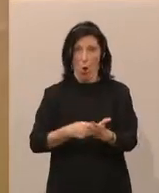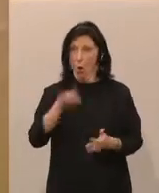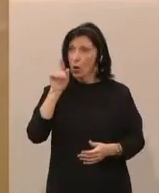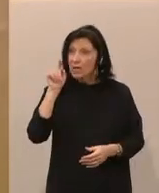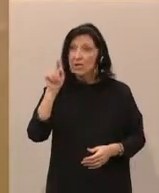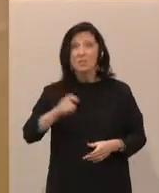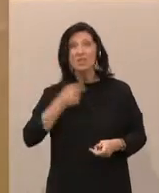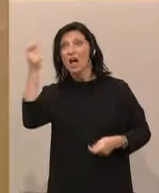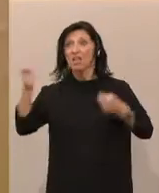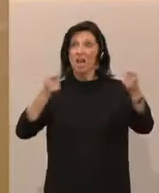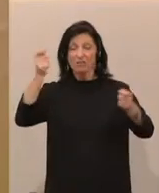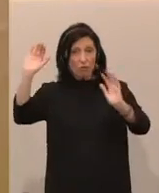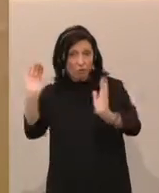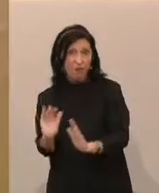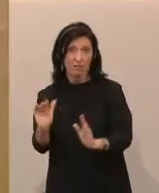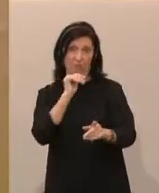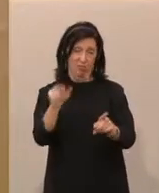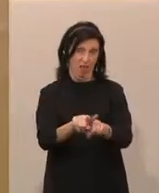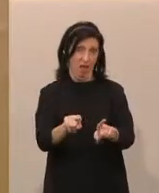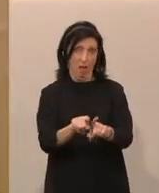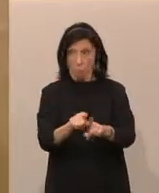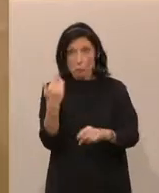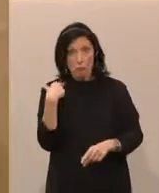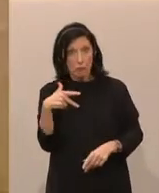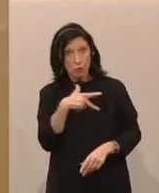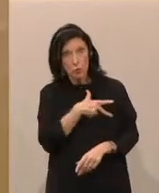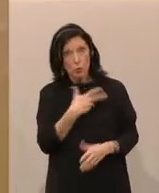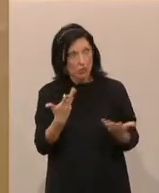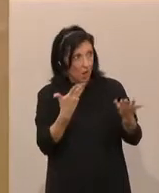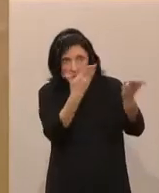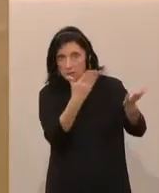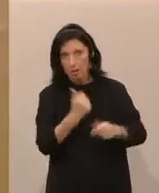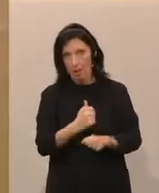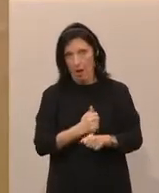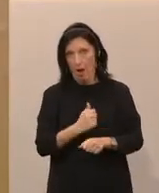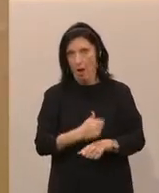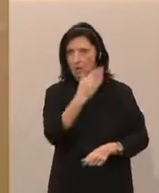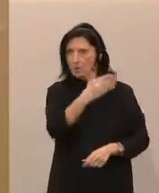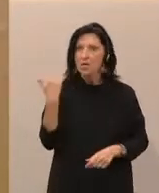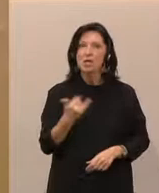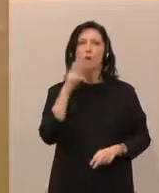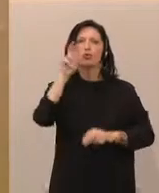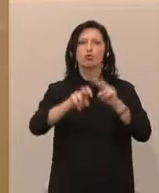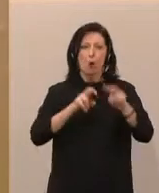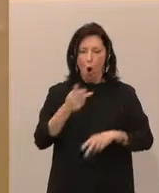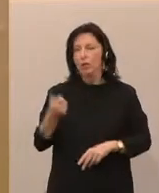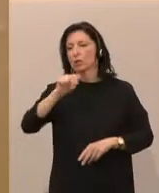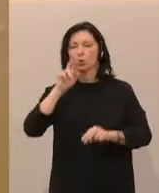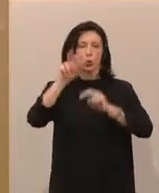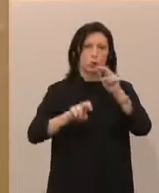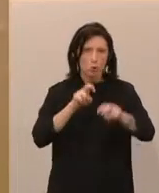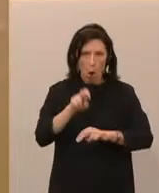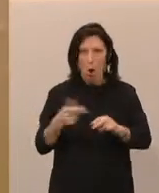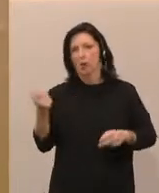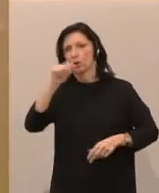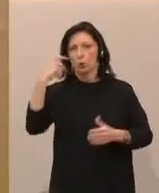und nicht so wie bisher unter seinen sozialistischen politischen vorstellungen permanent mit steuerbelastungen und zusätzlichen